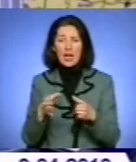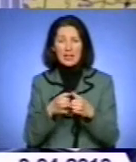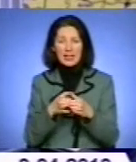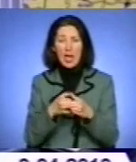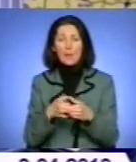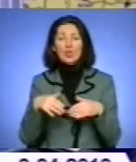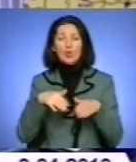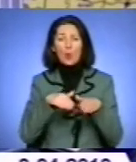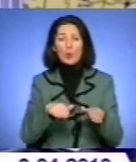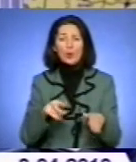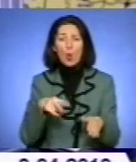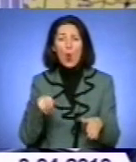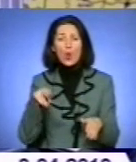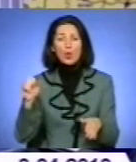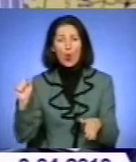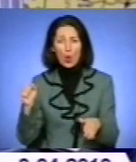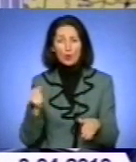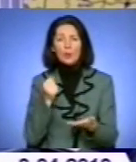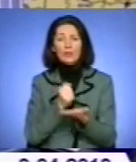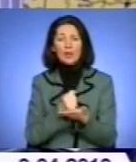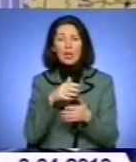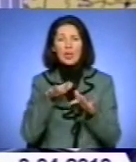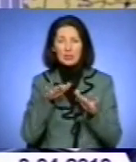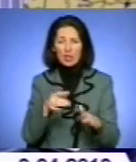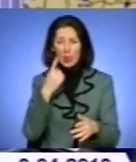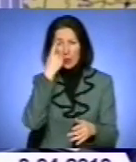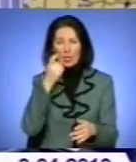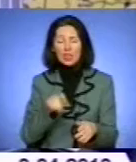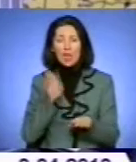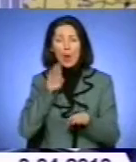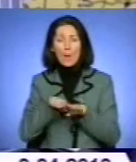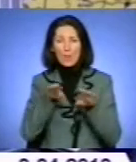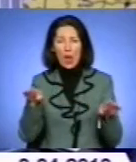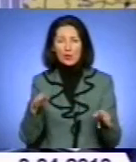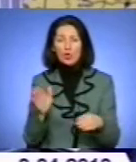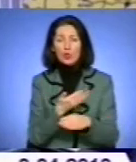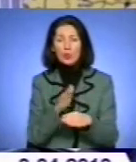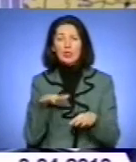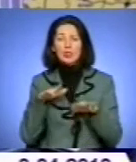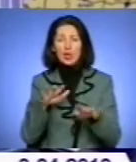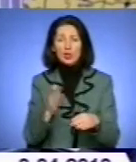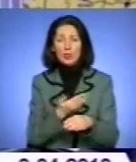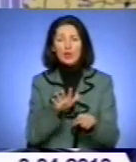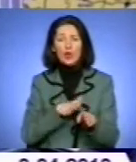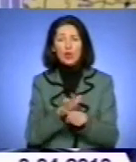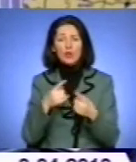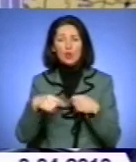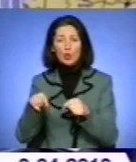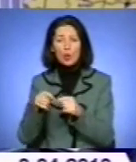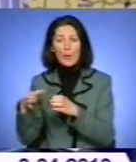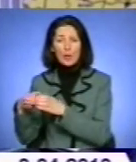повені. Затверджено заходи з попередження паводків і розподілені заходи між відповідальними виконавчими структурними